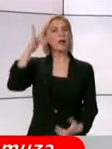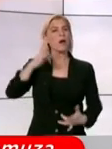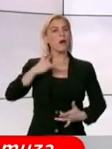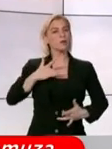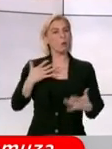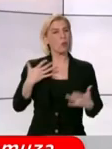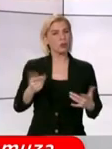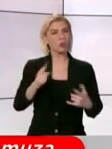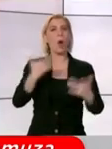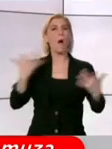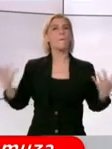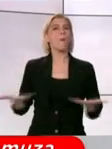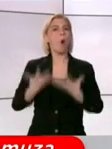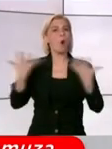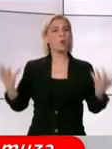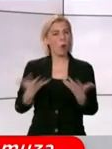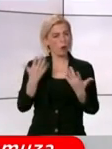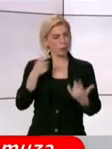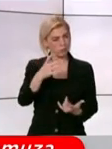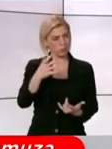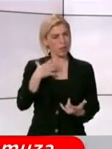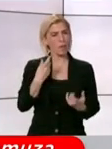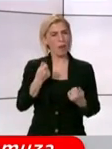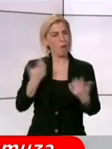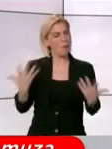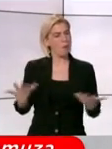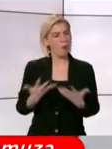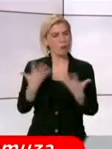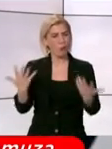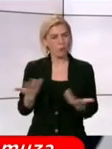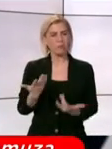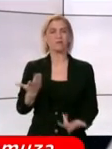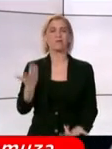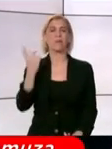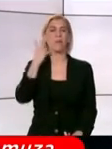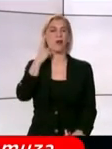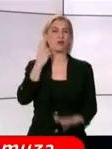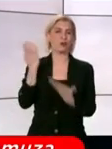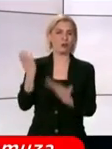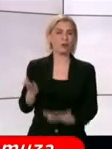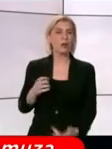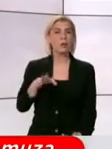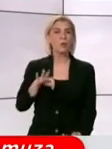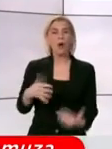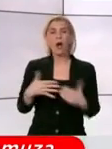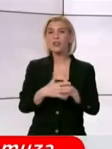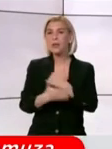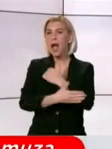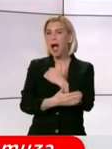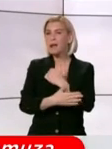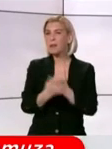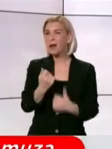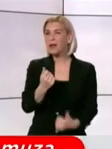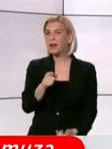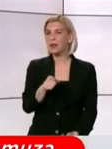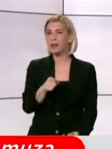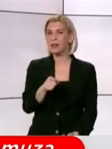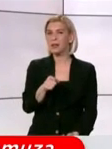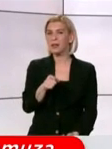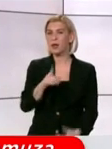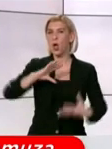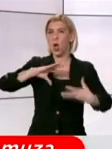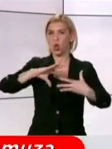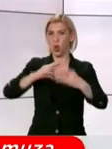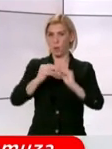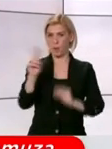Bonkörlükte efsane bir isimsin. O yüzden çok teşekkür ediyorum. Ne kadar yardımda bulunmuştuk bu akşam başkanım? Yani yaklaşık toplam 20